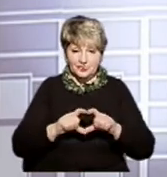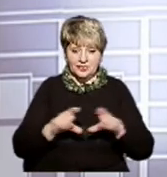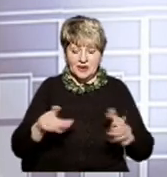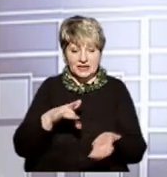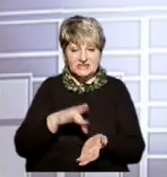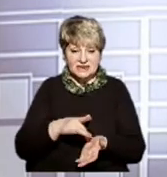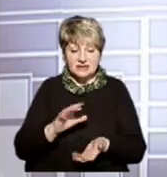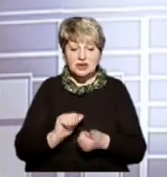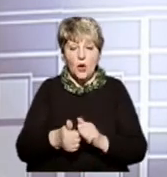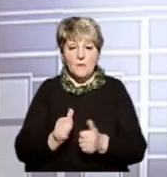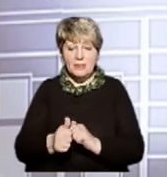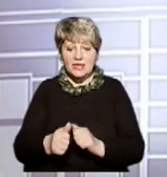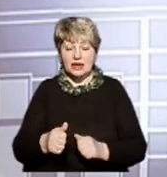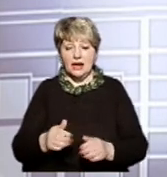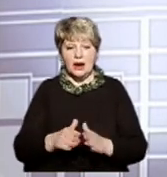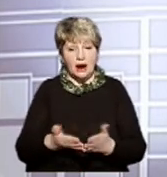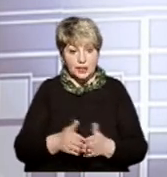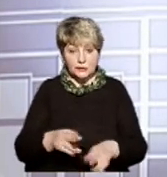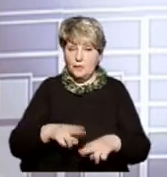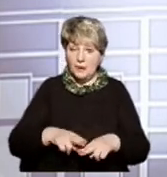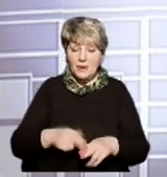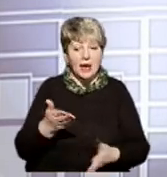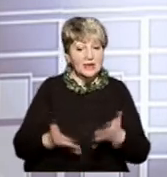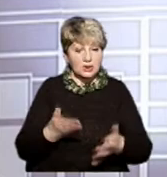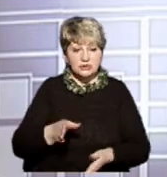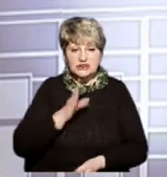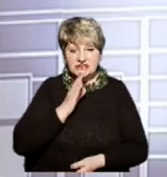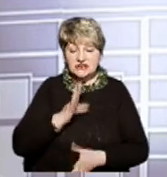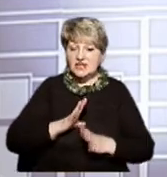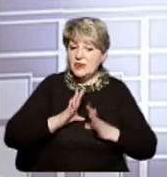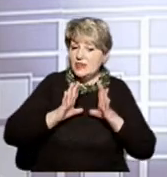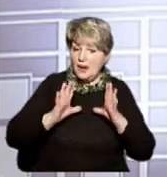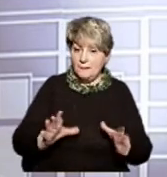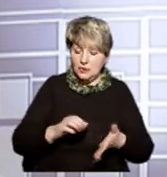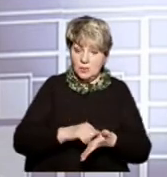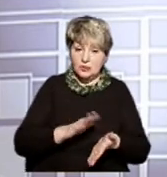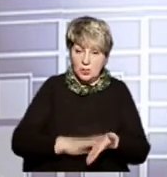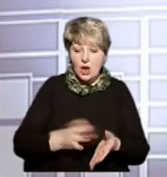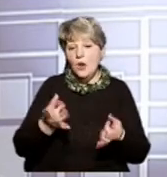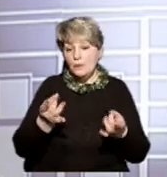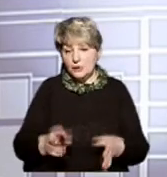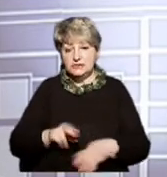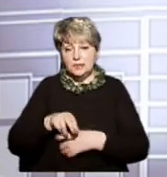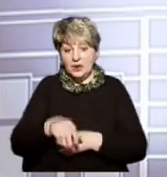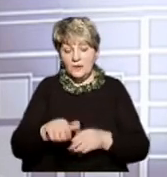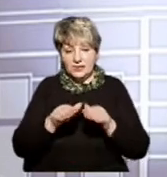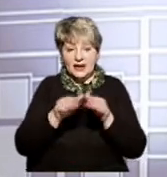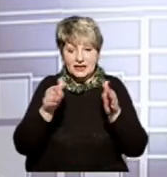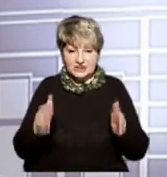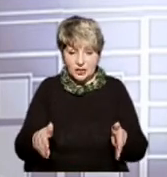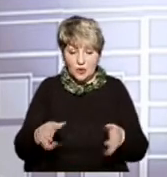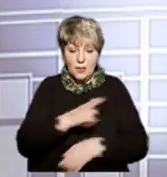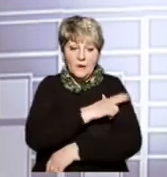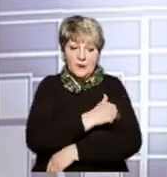центру із обмінною картою, з паспортом. Якщо ж жінка не стояла на обліку, то вона просто підходить в